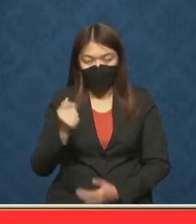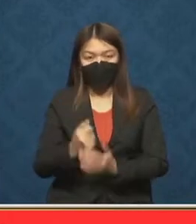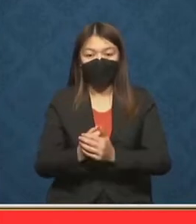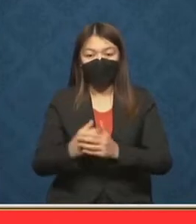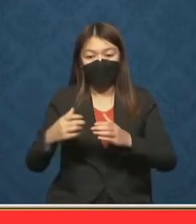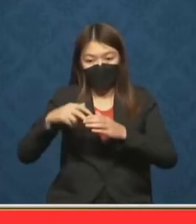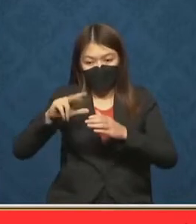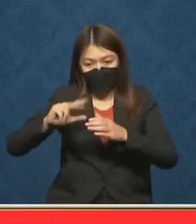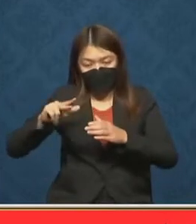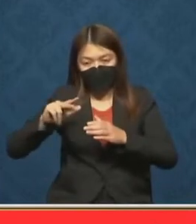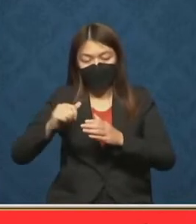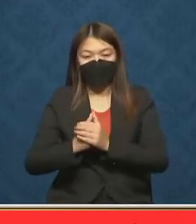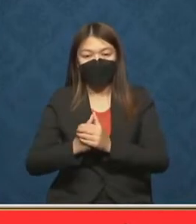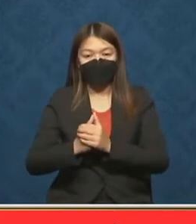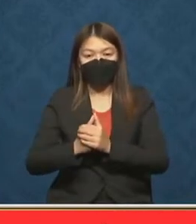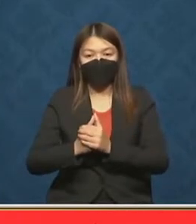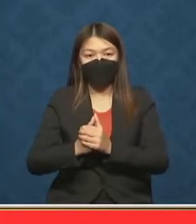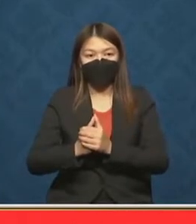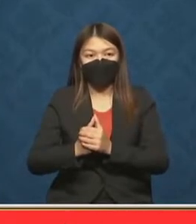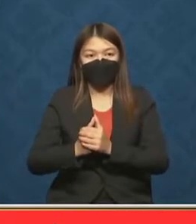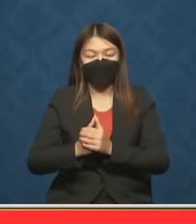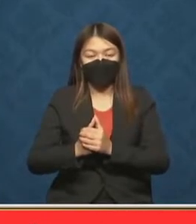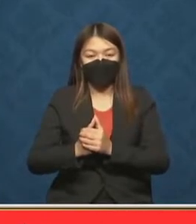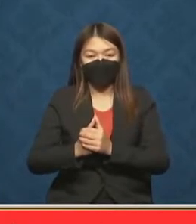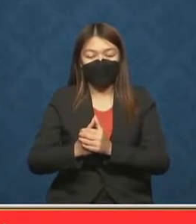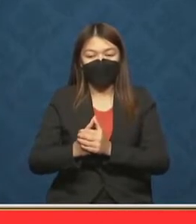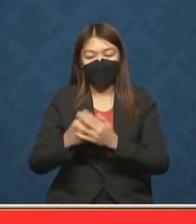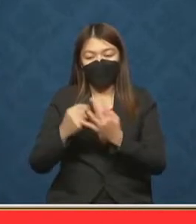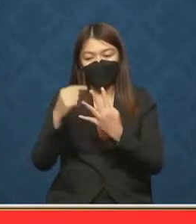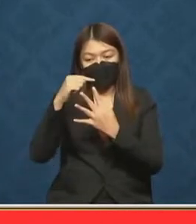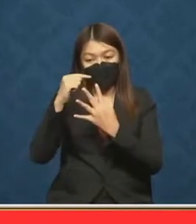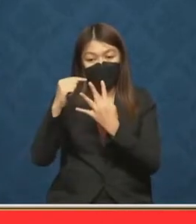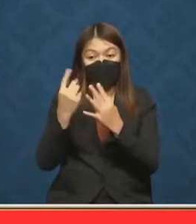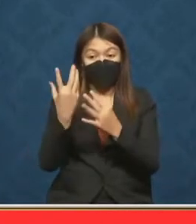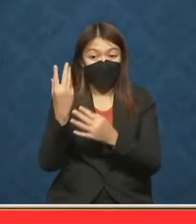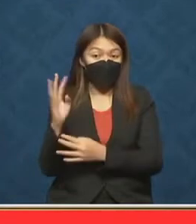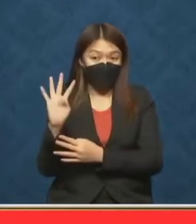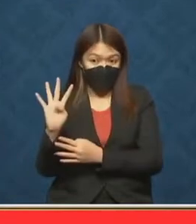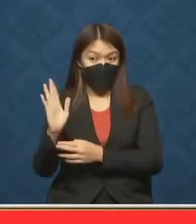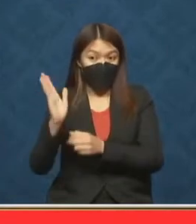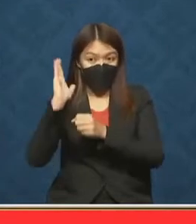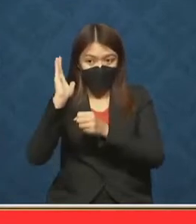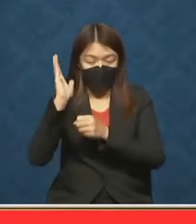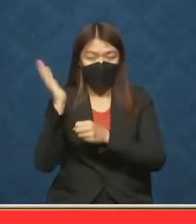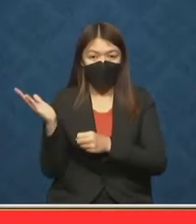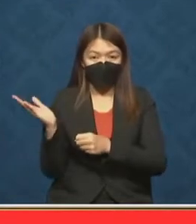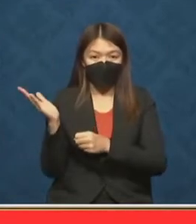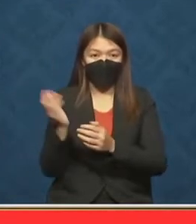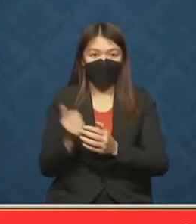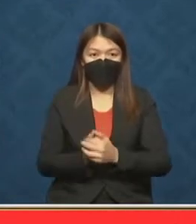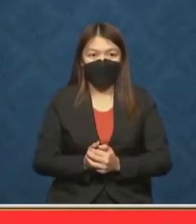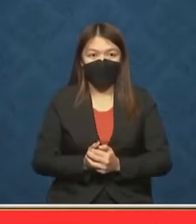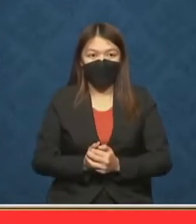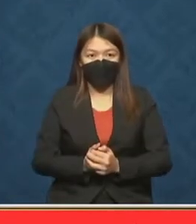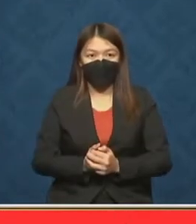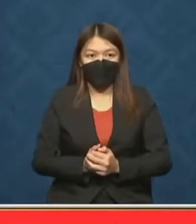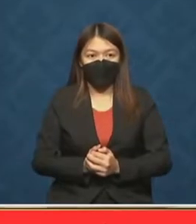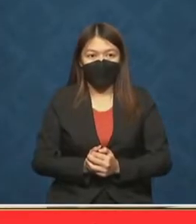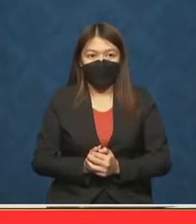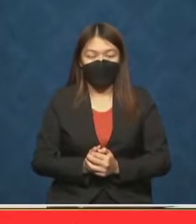ทสัดิไ limpnhท่เกก couple ชัยเพื่ไทยนะครับเตินท่านชนกจัธาทองครับ